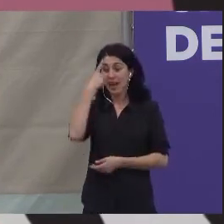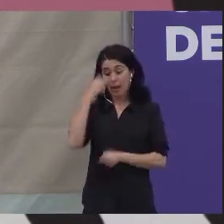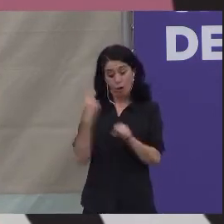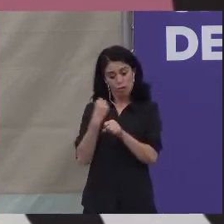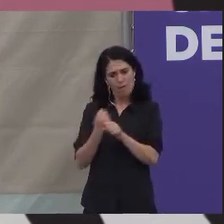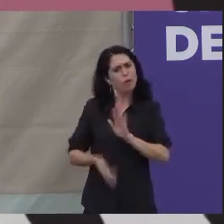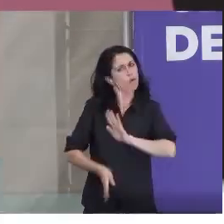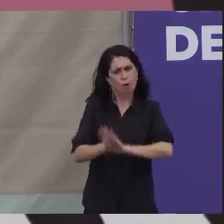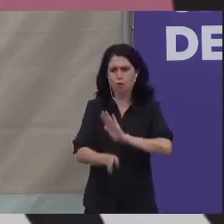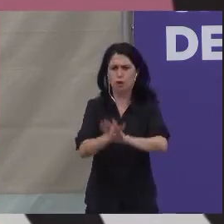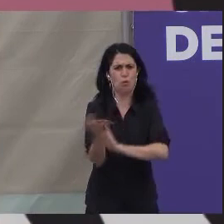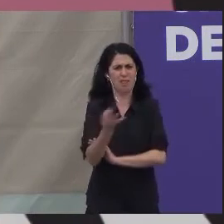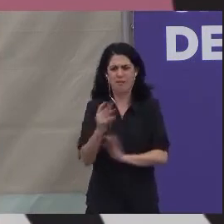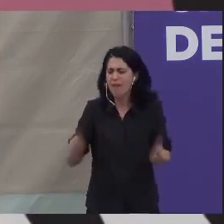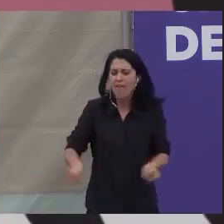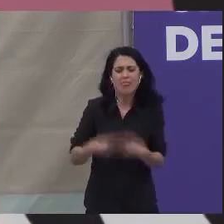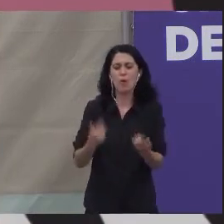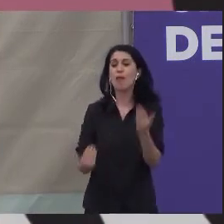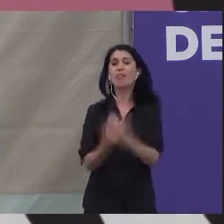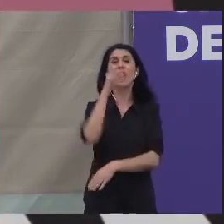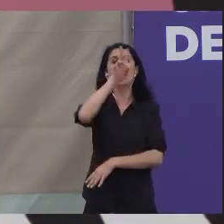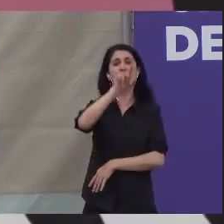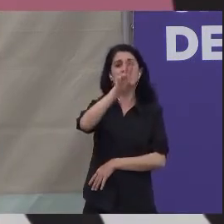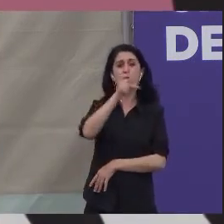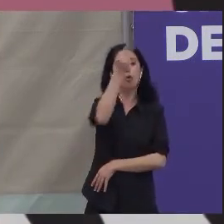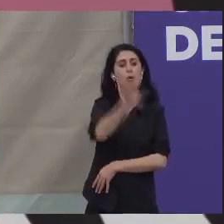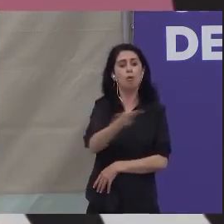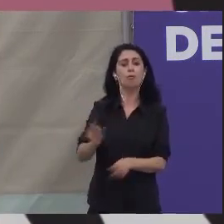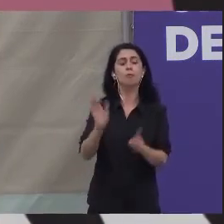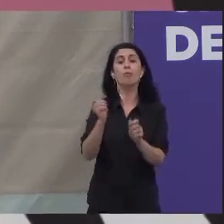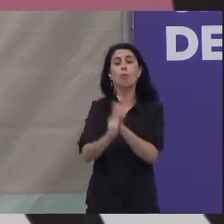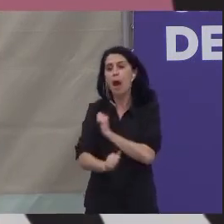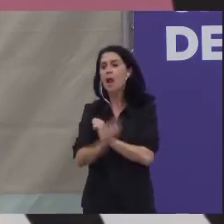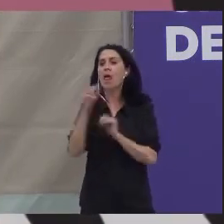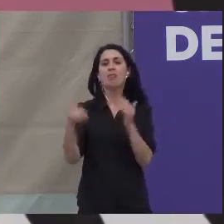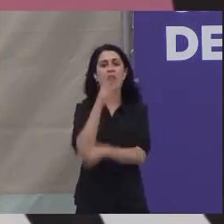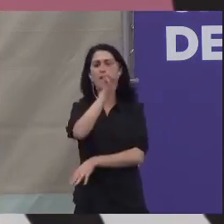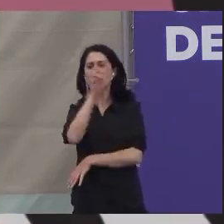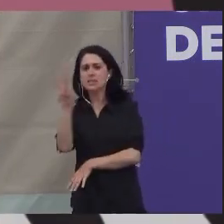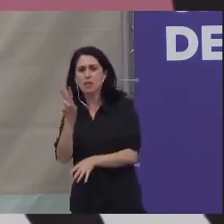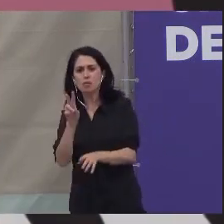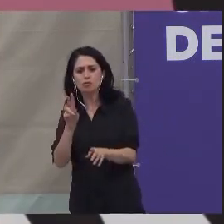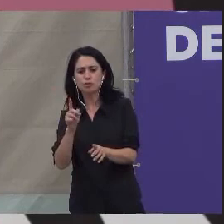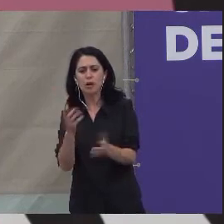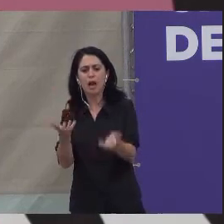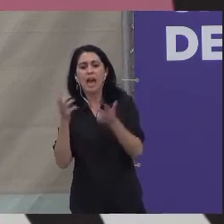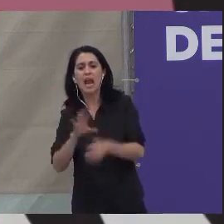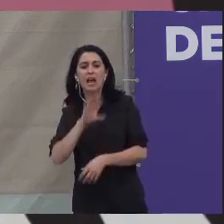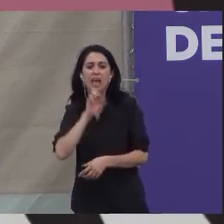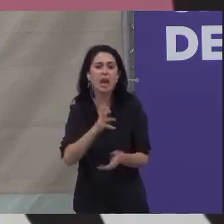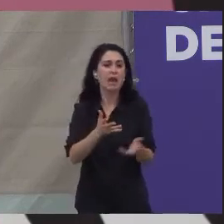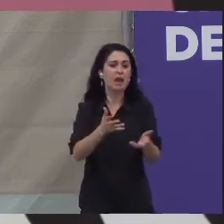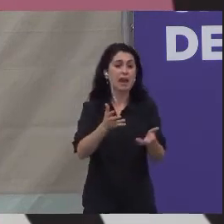treball, que passi el que passi el dia 21, que passi el que passi el dia 22, guanyi que guanyi, guanya